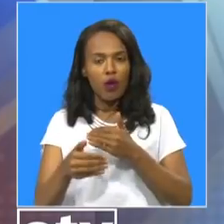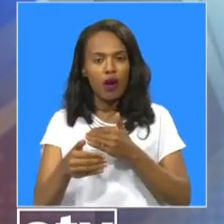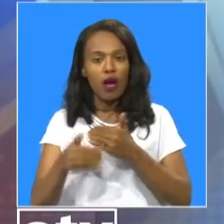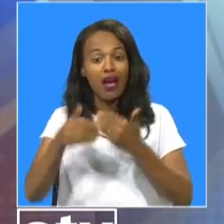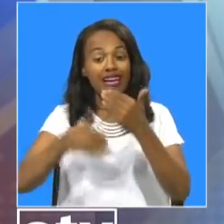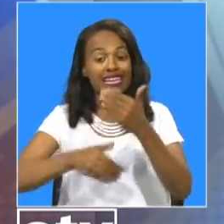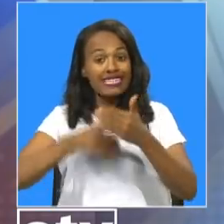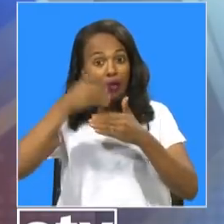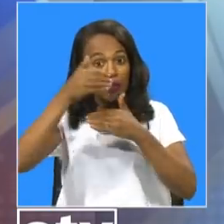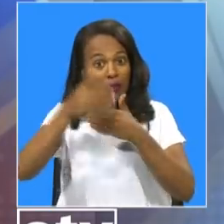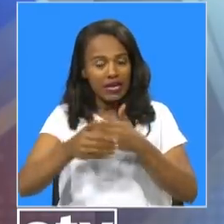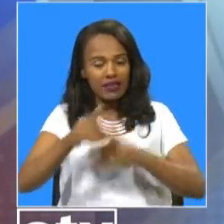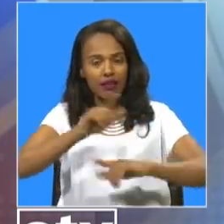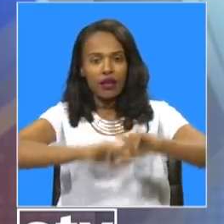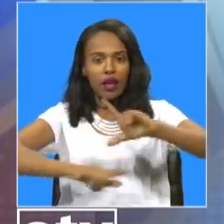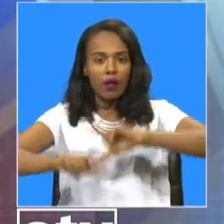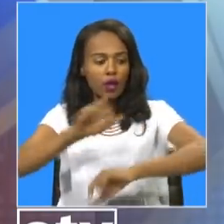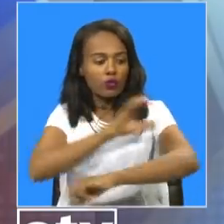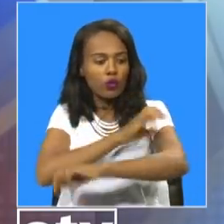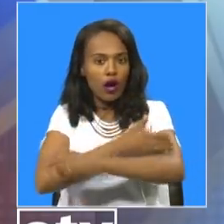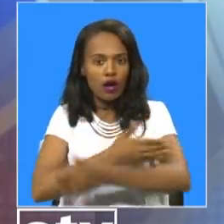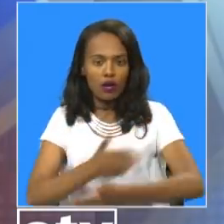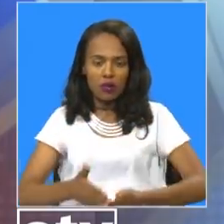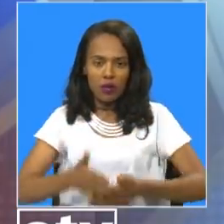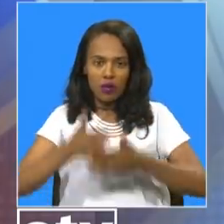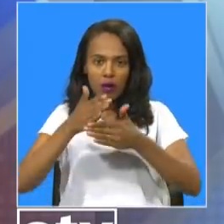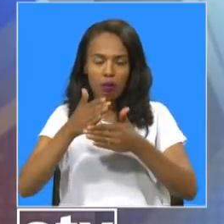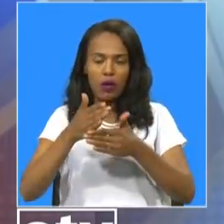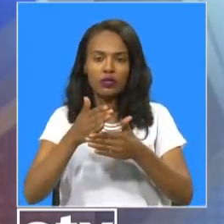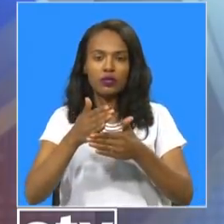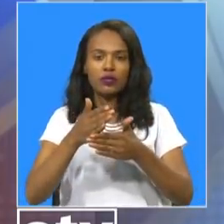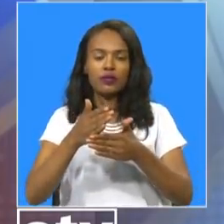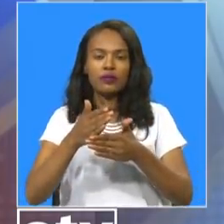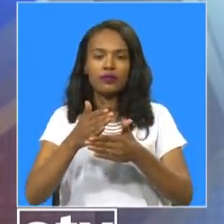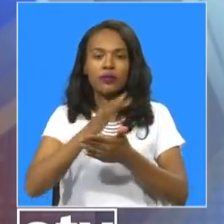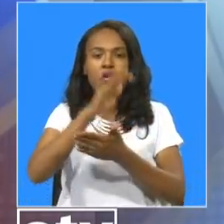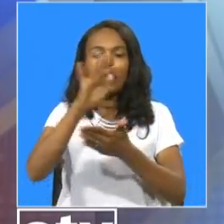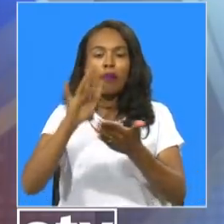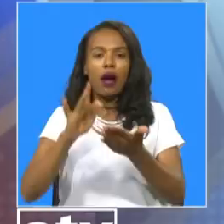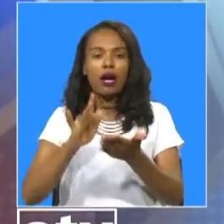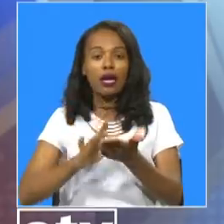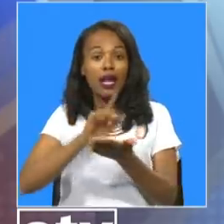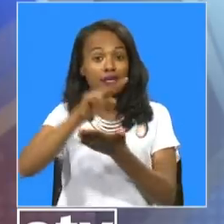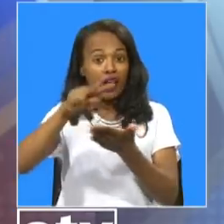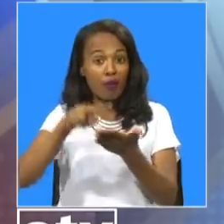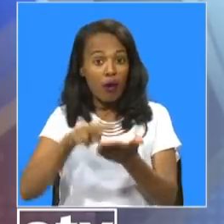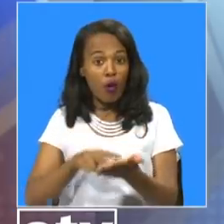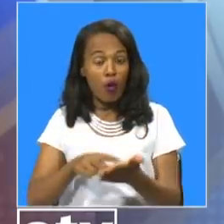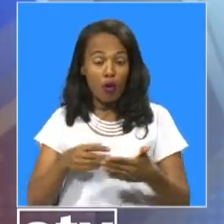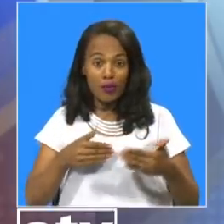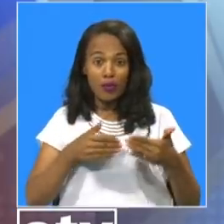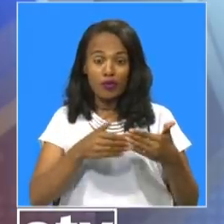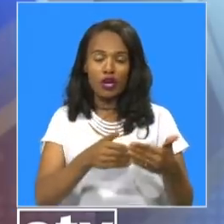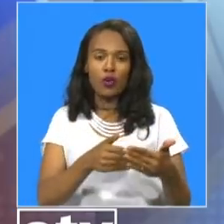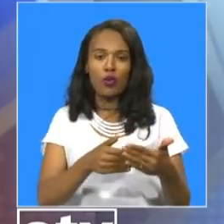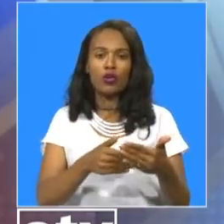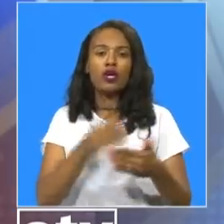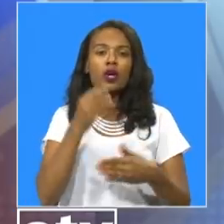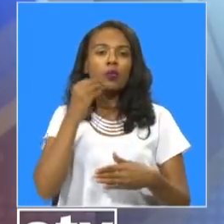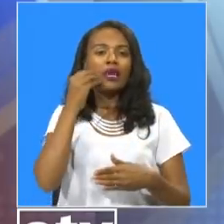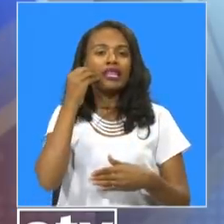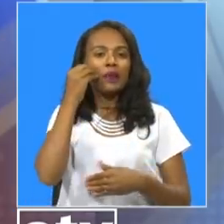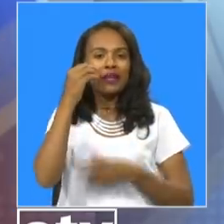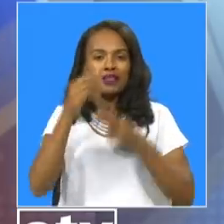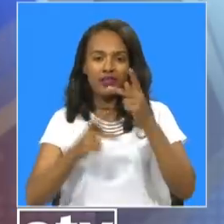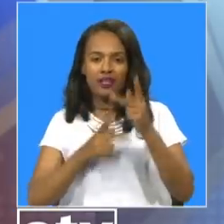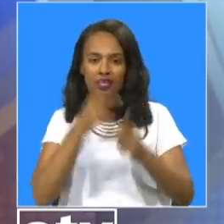ከዛም በመቀጠል እንግዲህ የላብራቶሪ አቅም ከማገንባት ጋር የማዕከላትን ከማቋቋም ጋር ጎን ለጎን የቤት ለቤት